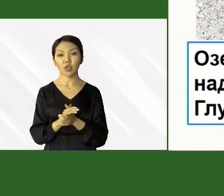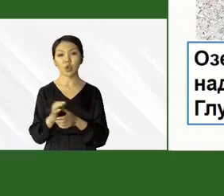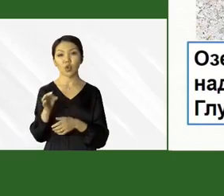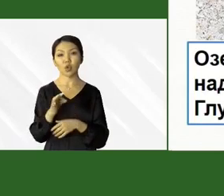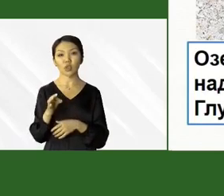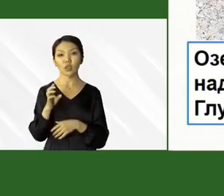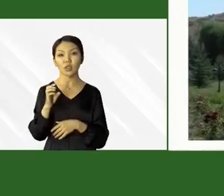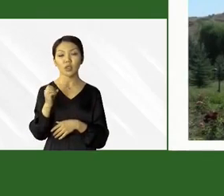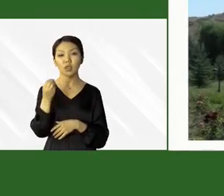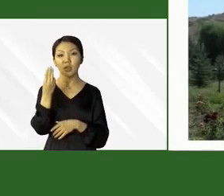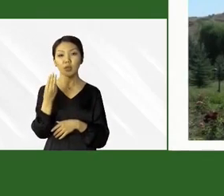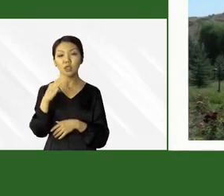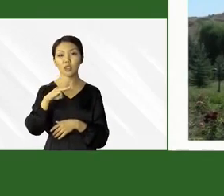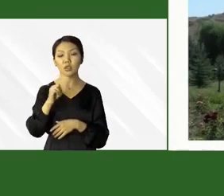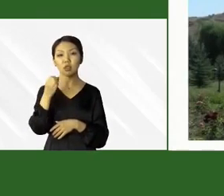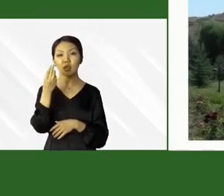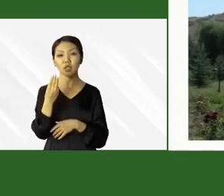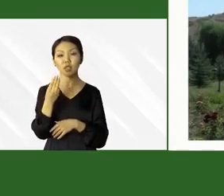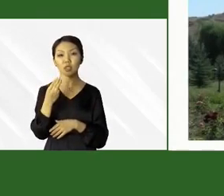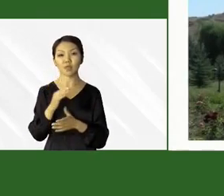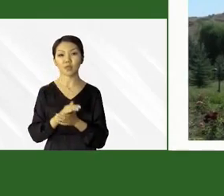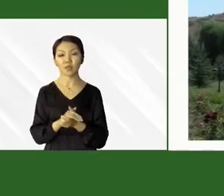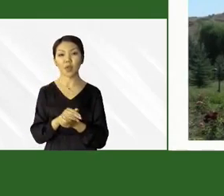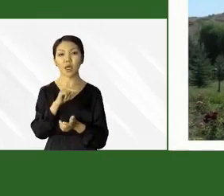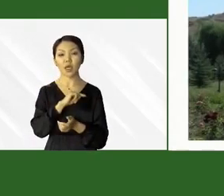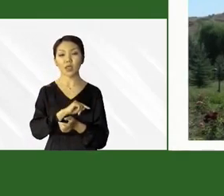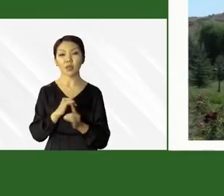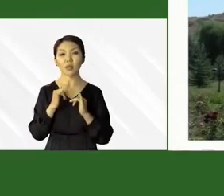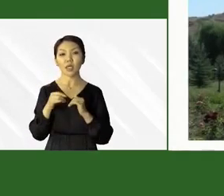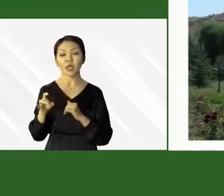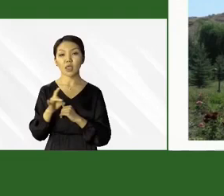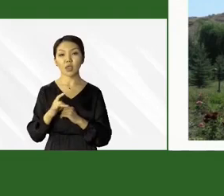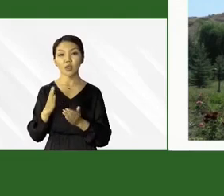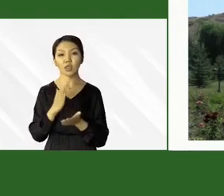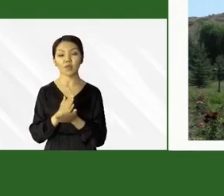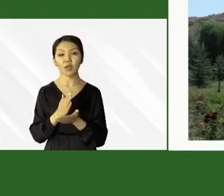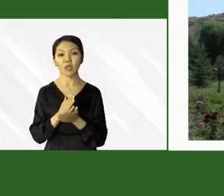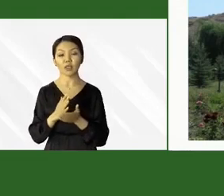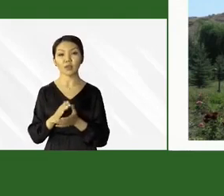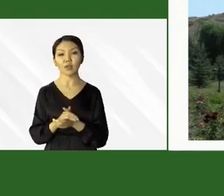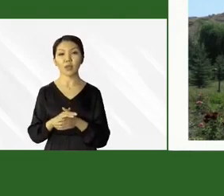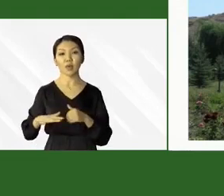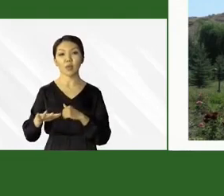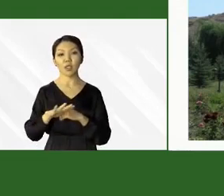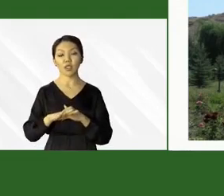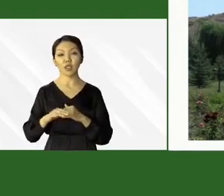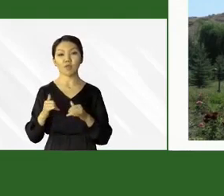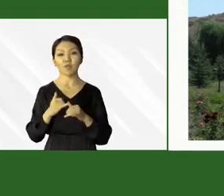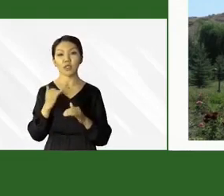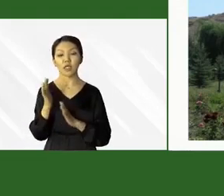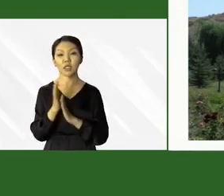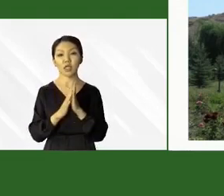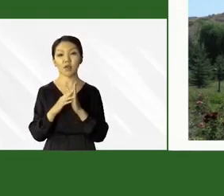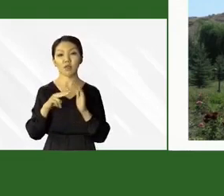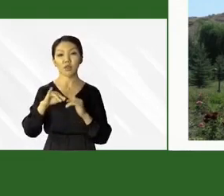Бешташ. Характерным для района является наличие значительных площадей высокотравных лугов, скал